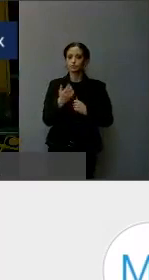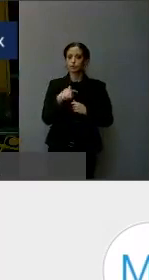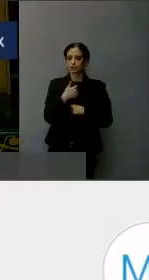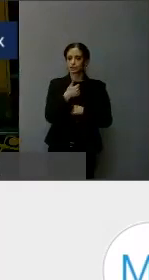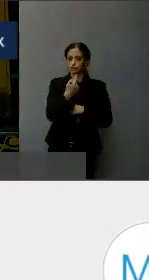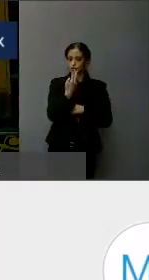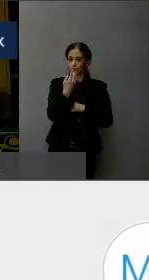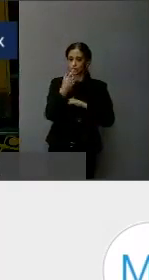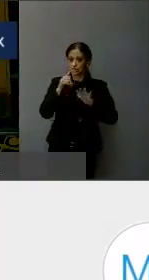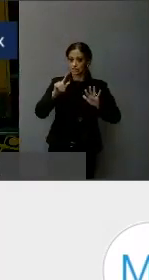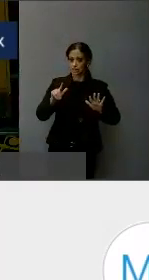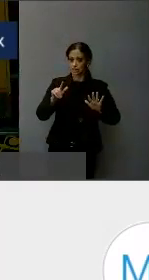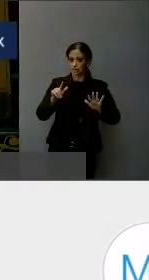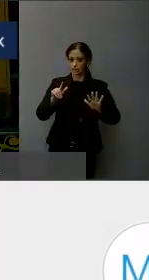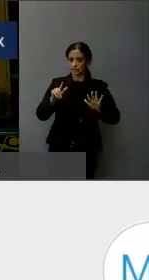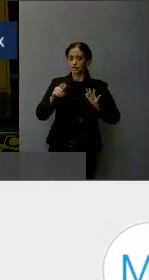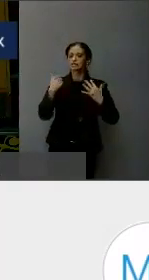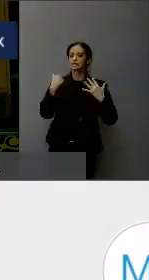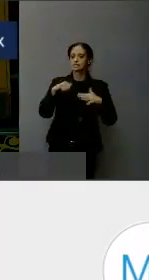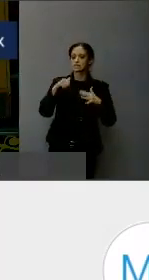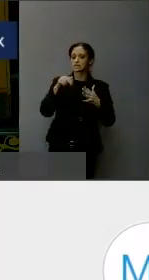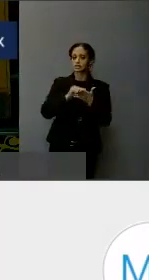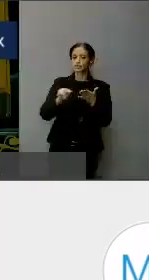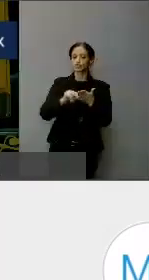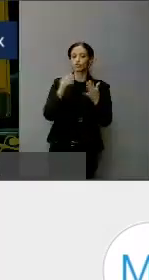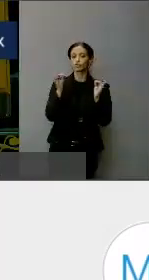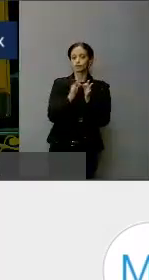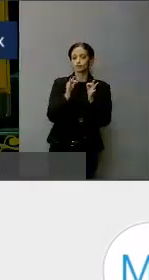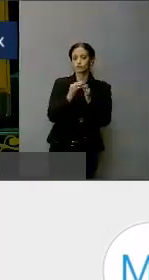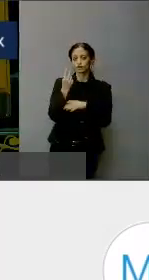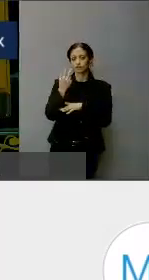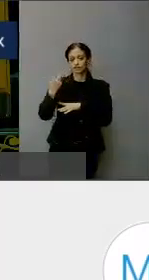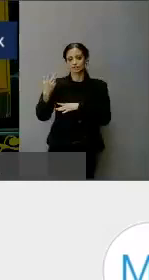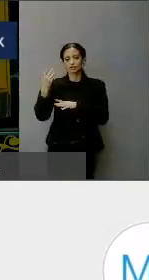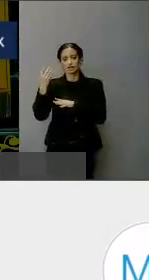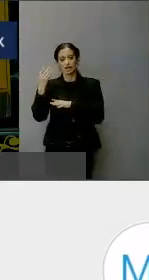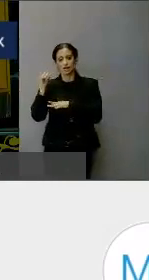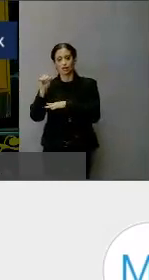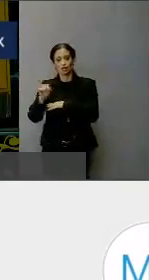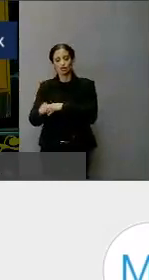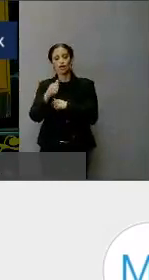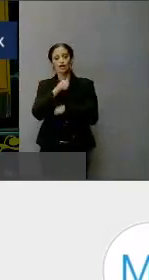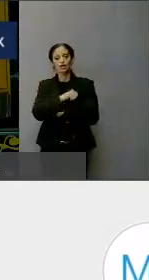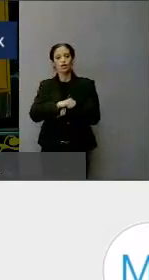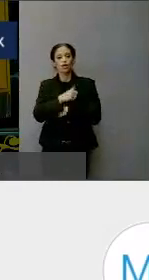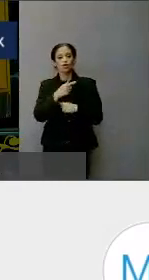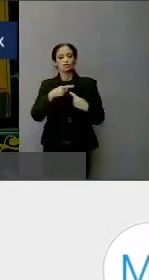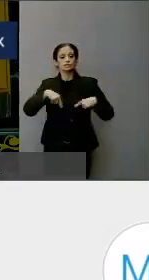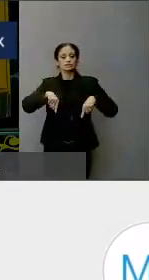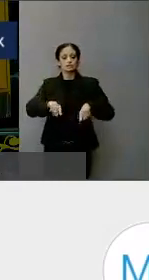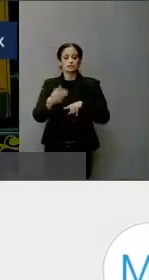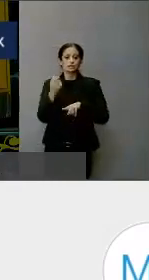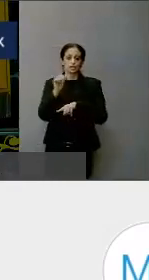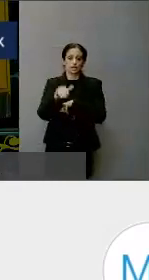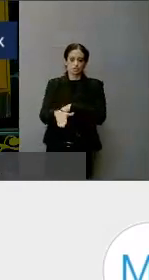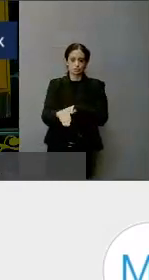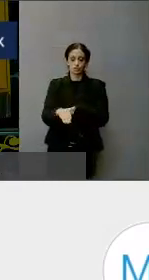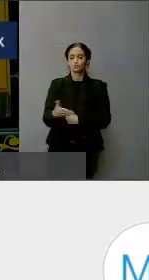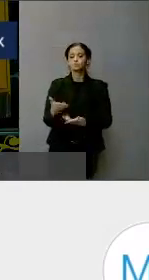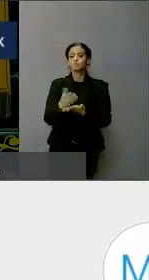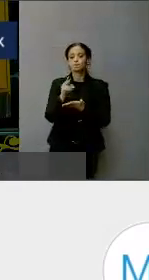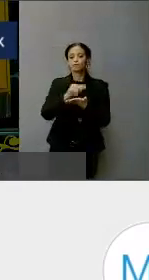147 16 favorevoli 23 contrari il consiglio comunale respinge pongo ora in